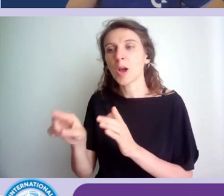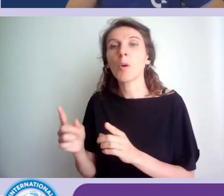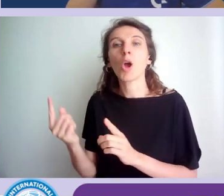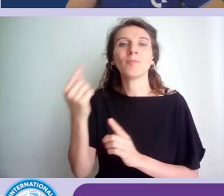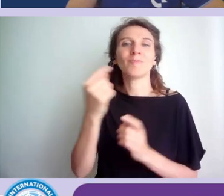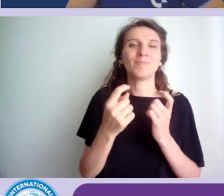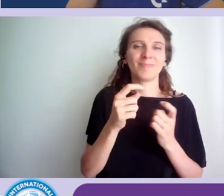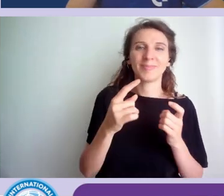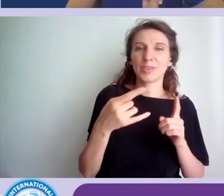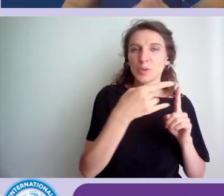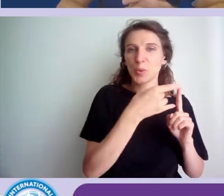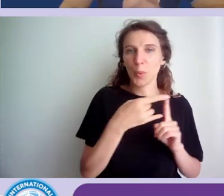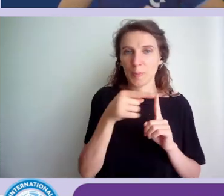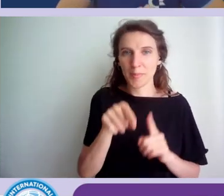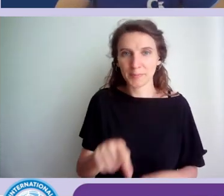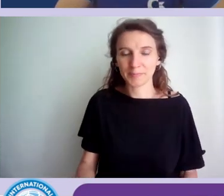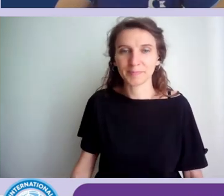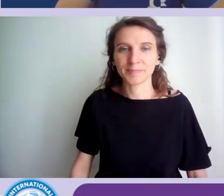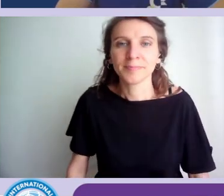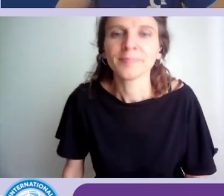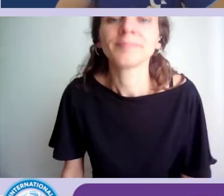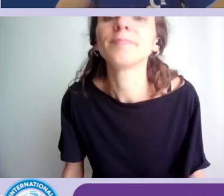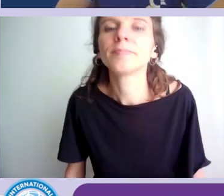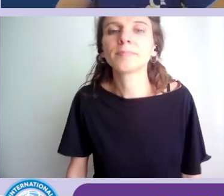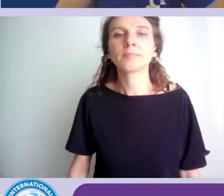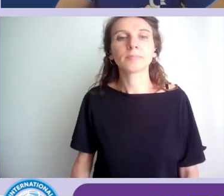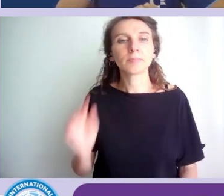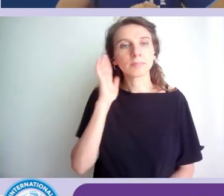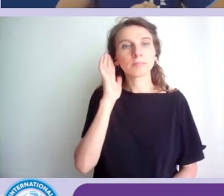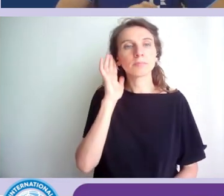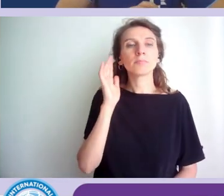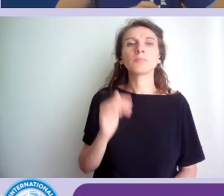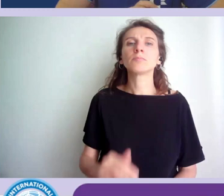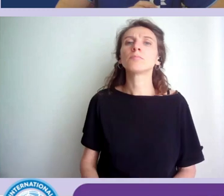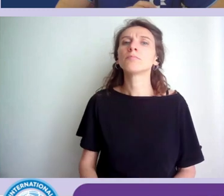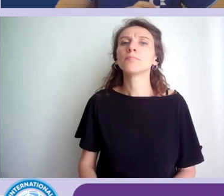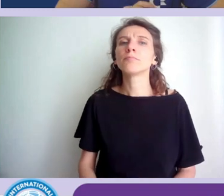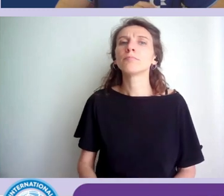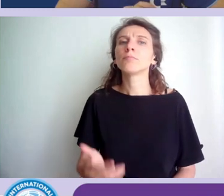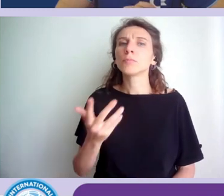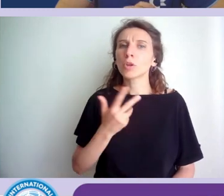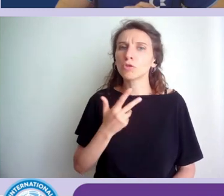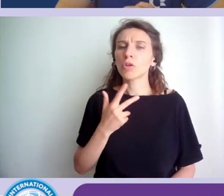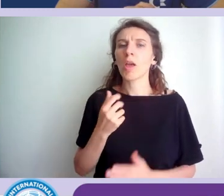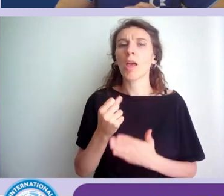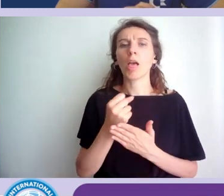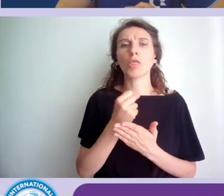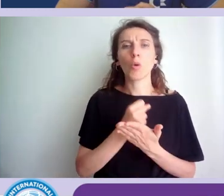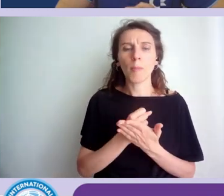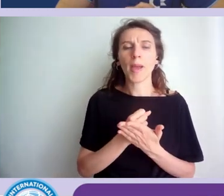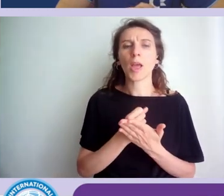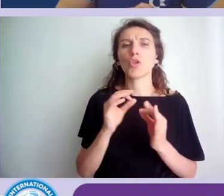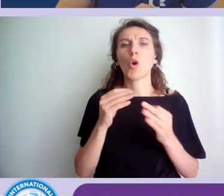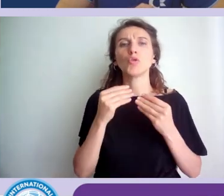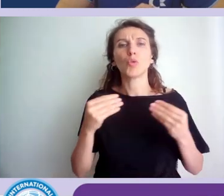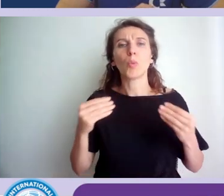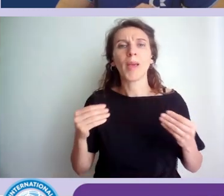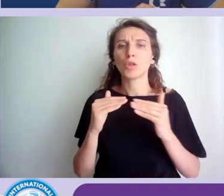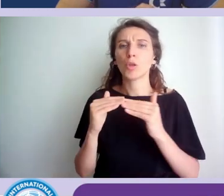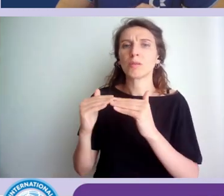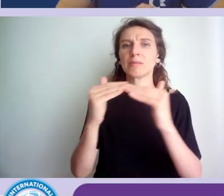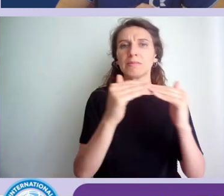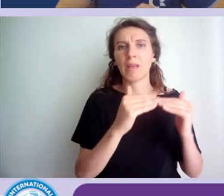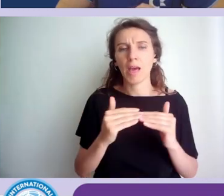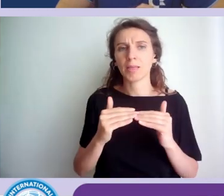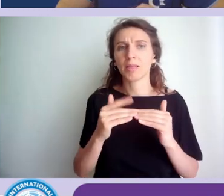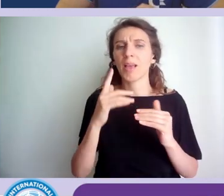che ci sono di qui allora esiste un documento uno strumento standard da utilizzare nel caso